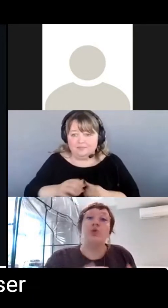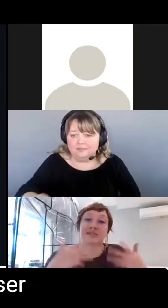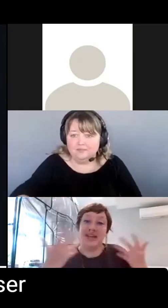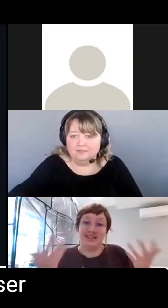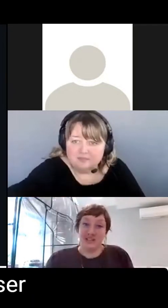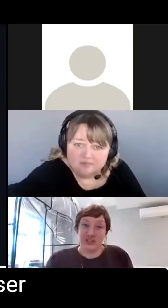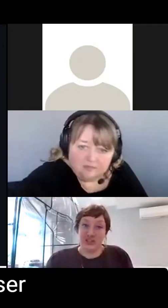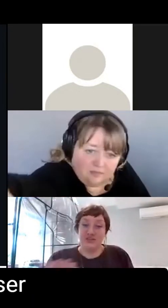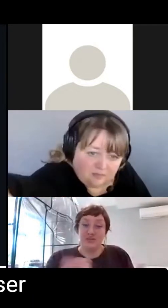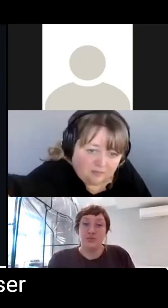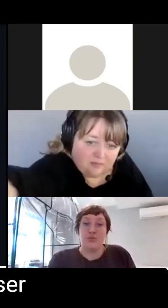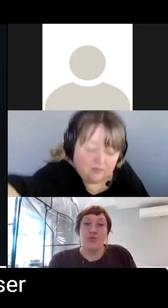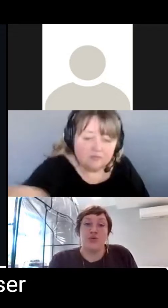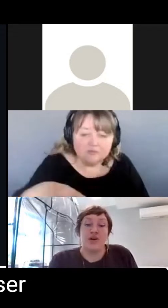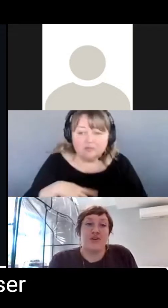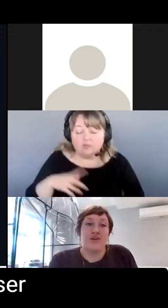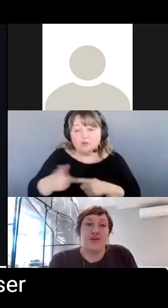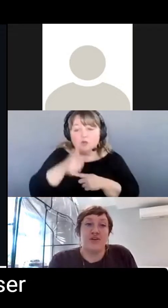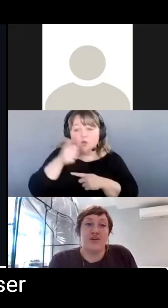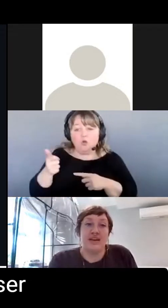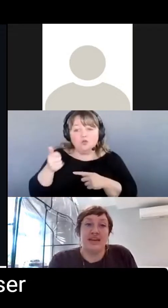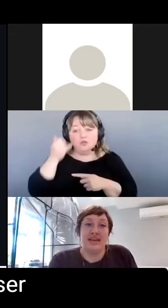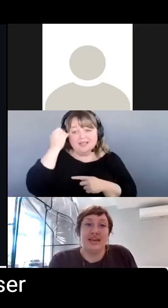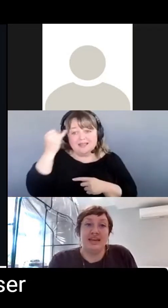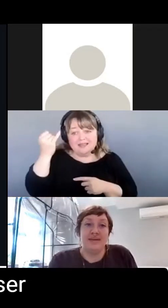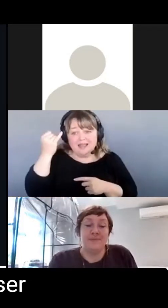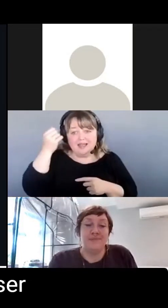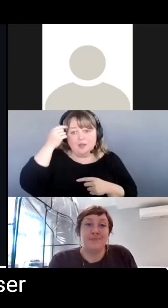Une autre stratégie pour